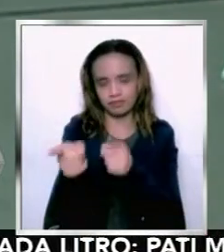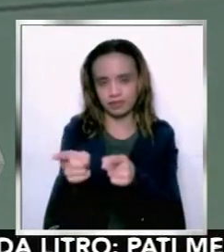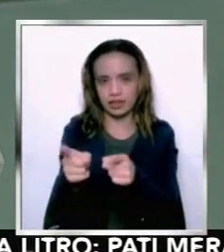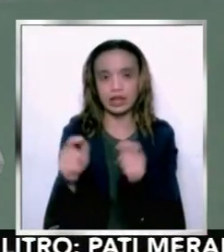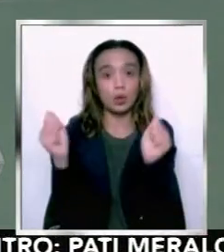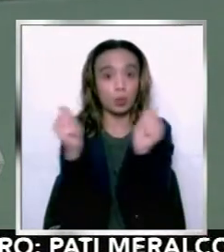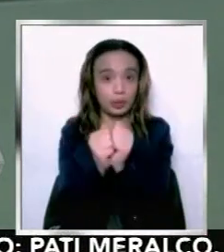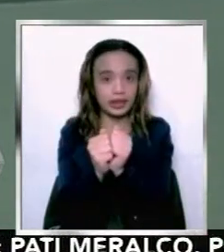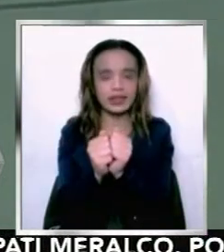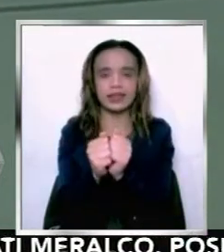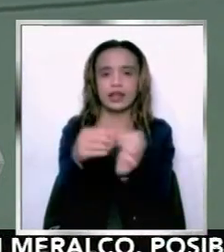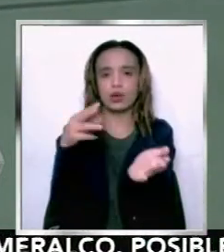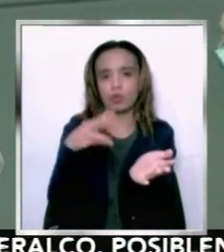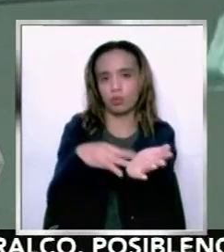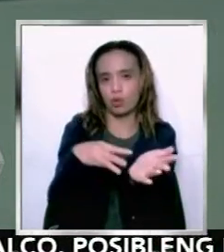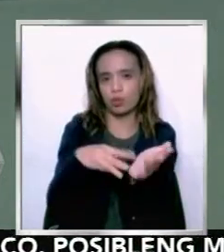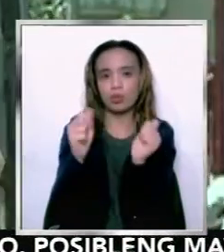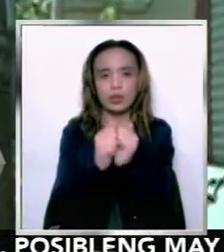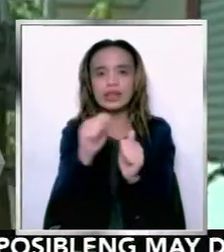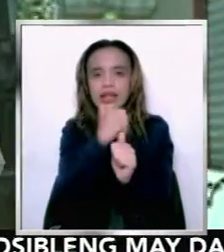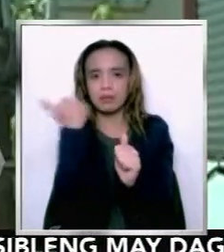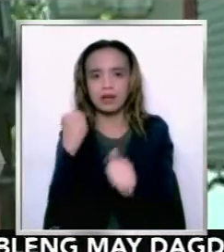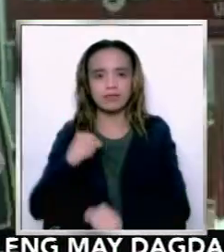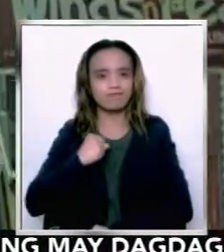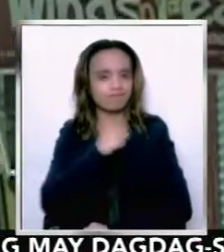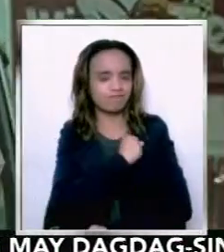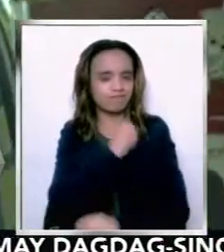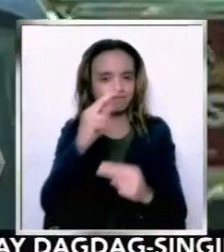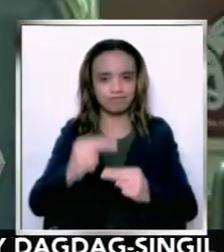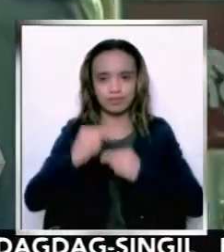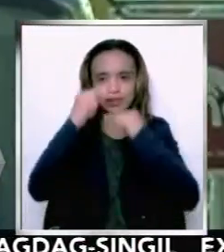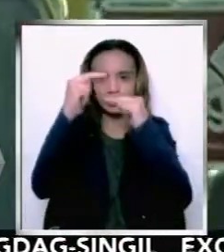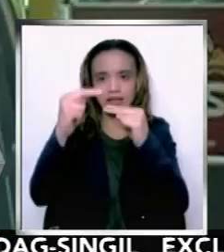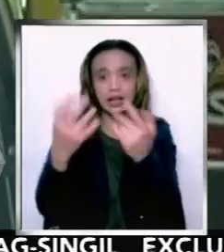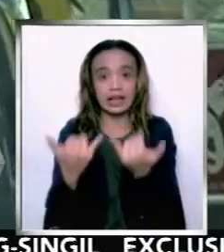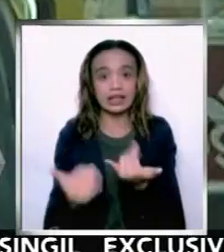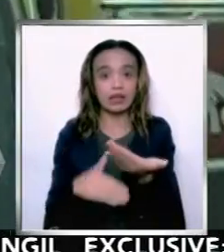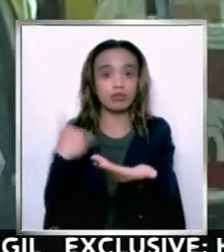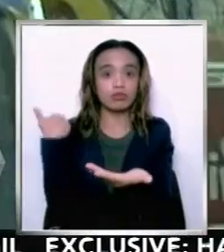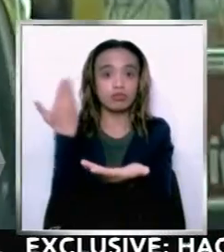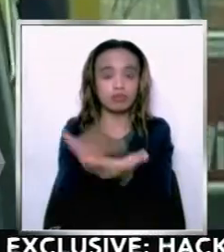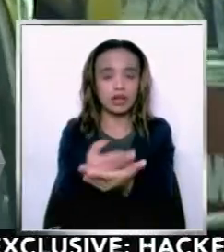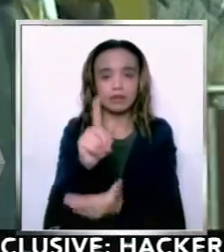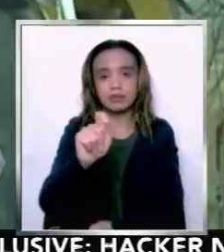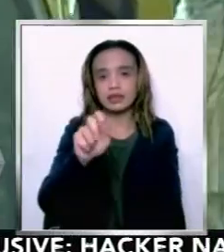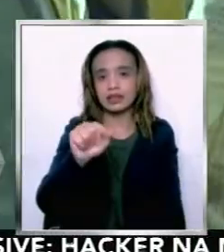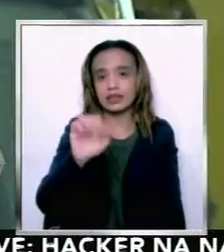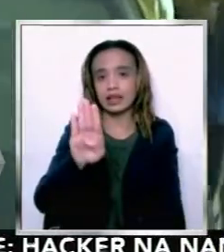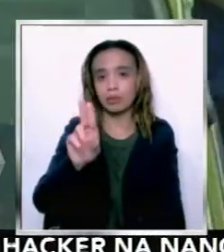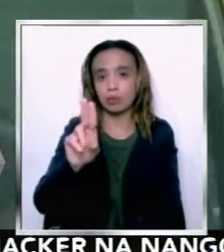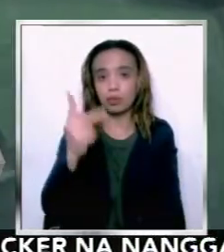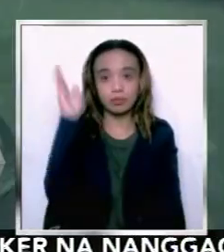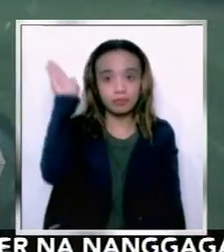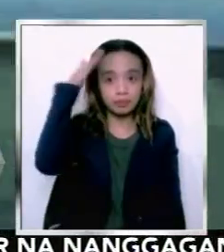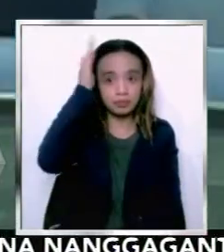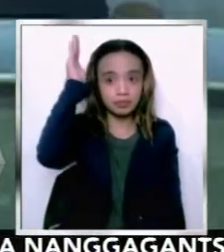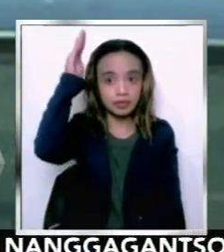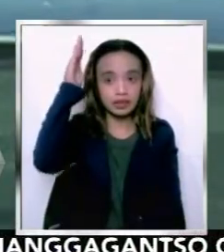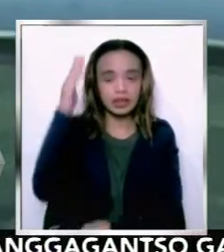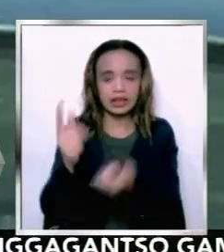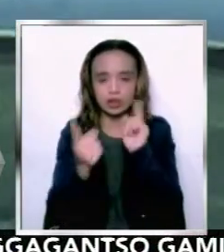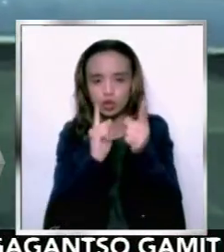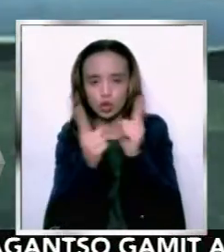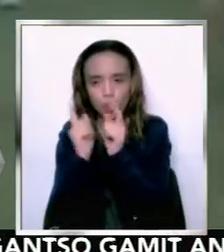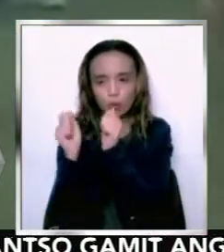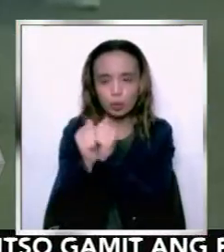ilang senatorial candidate. Kanina naman nagpunta sila sa Tabuk City sa Kalinga at nakipag-usap sila sa mga taga-barangay Bulanao